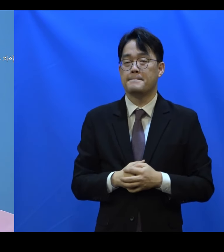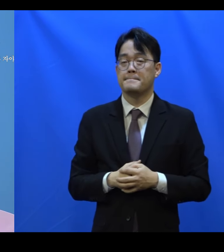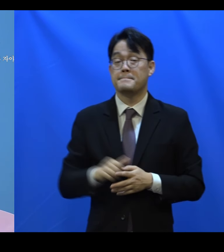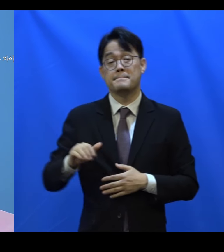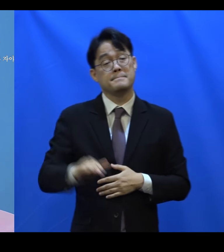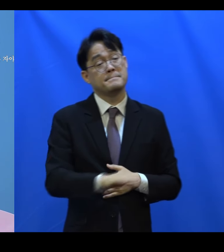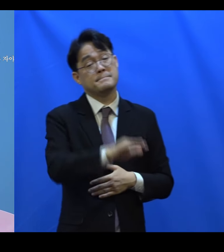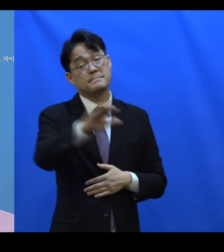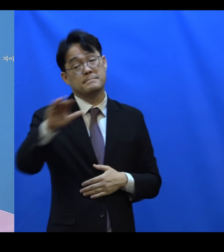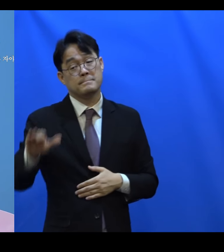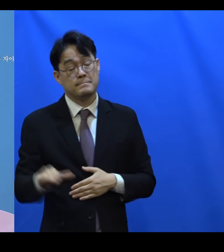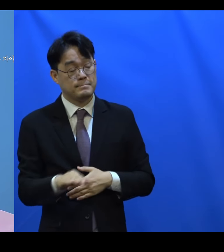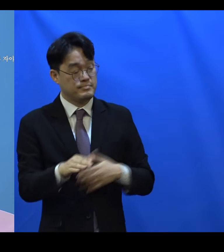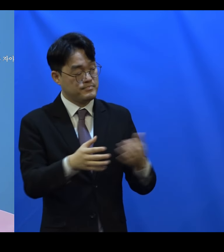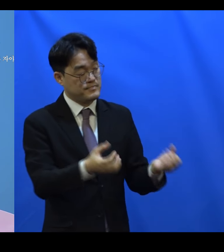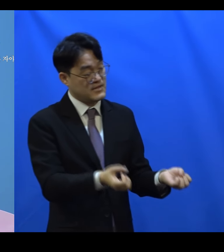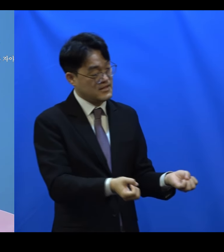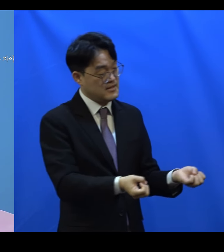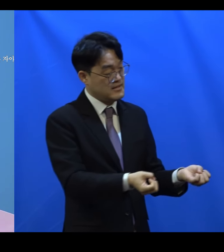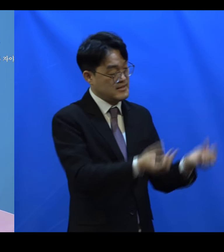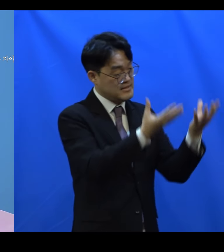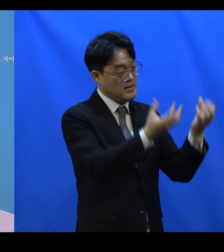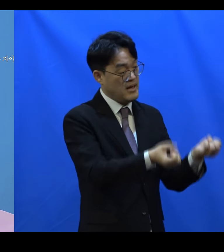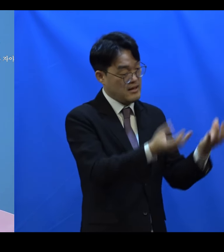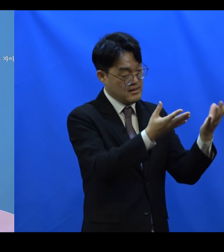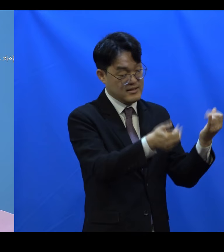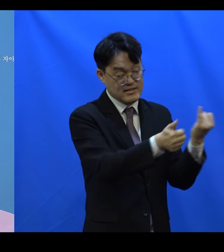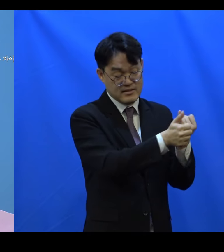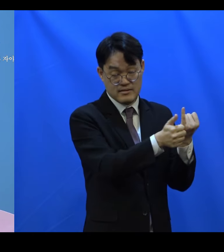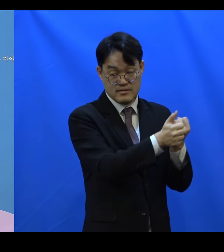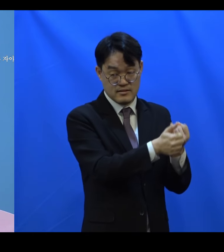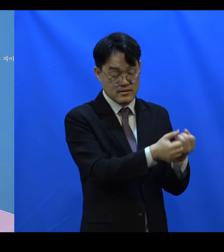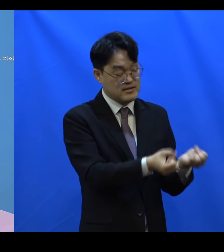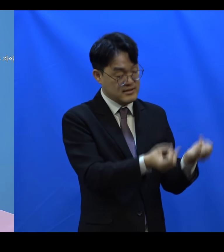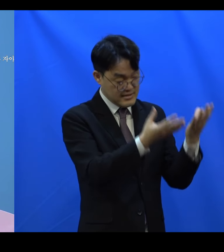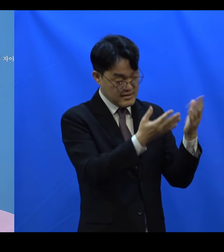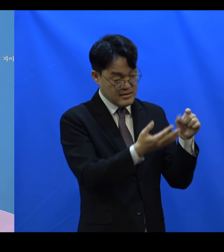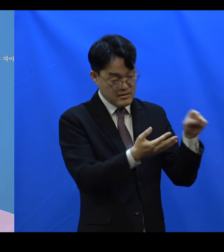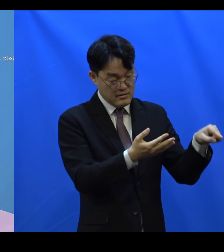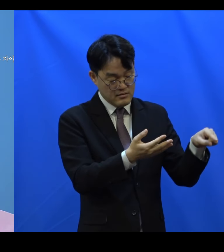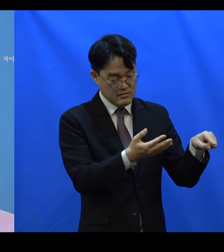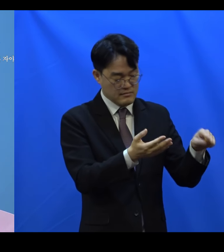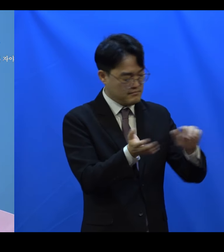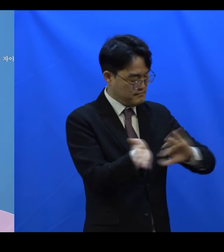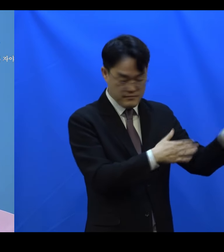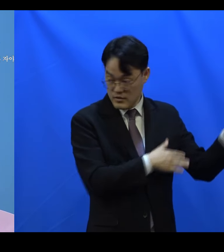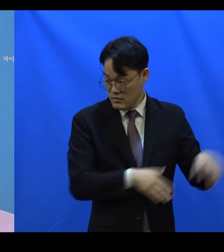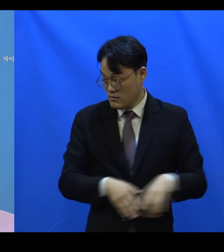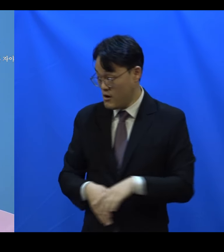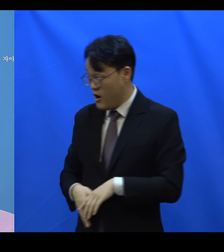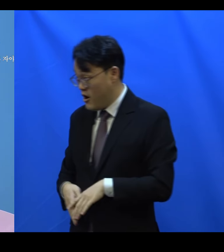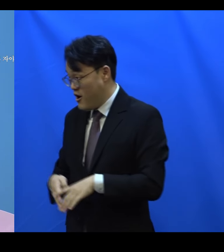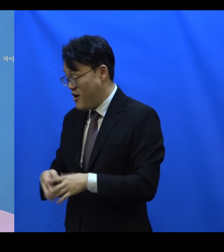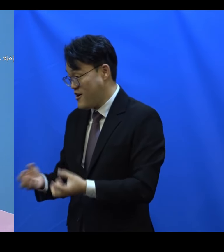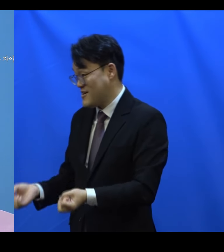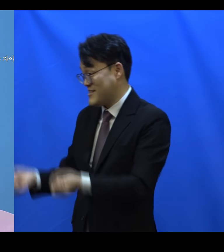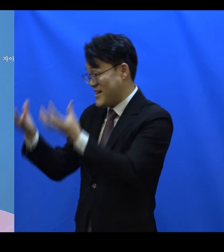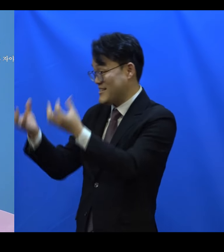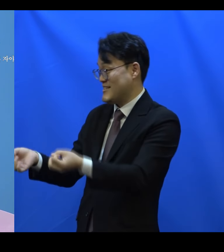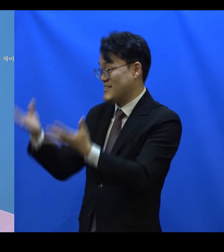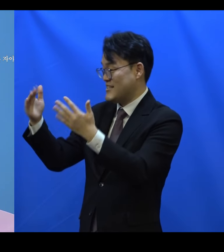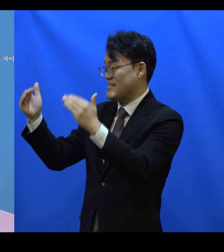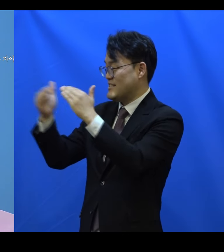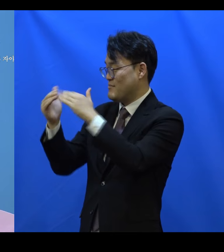우리가 그 잔치집으로 초대를 받았어요. 이때의 감동과 기쁨은 사과나무 아래에서 누리는 기쁨과는 차원이